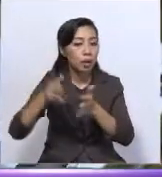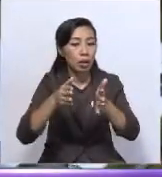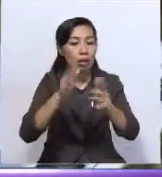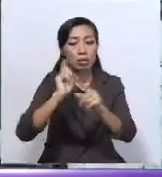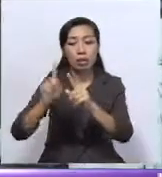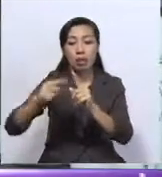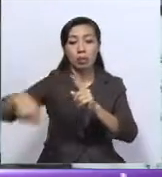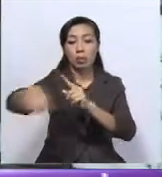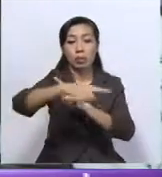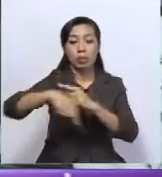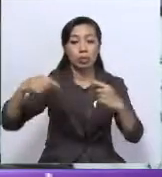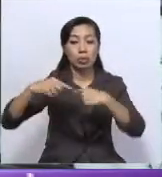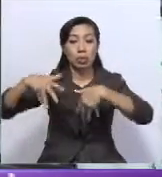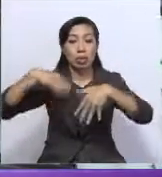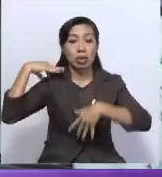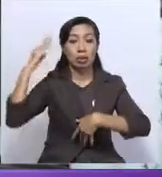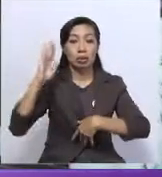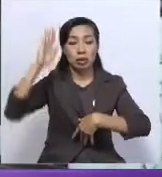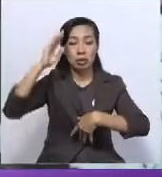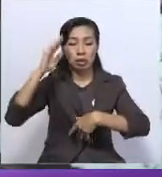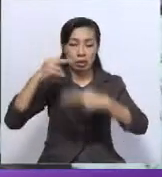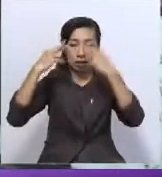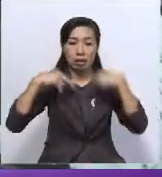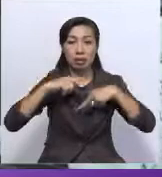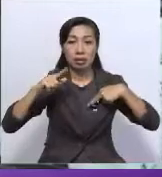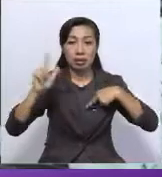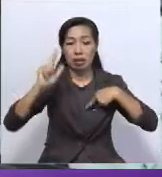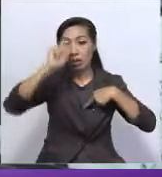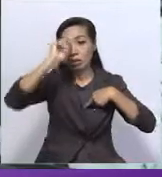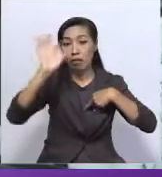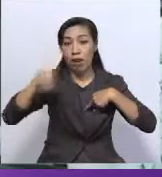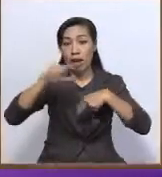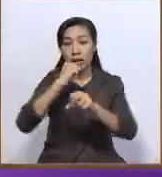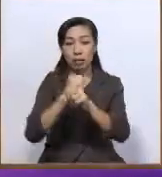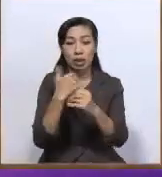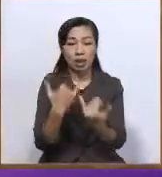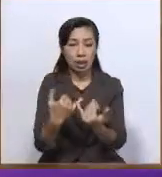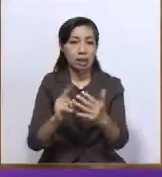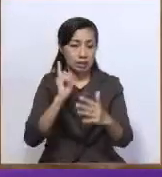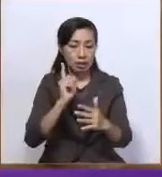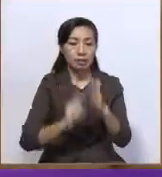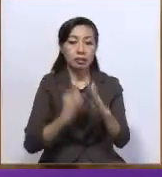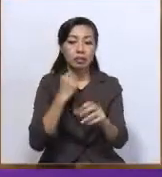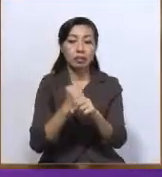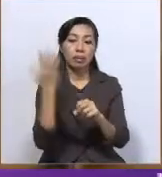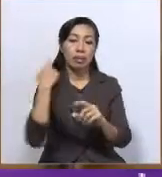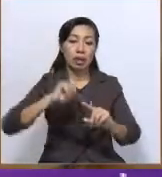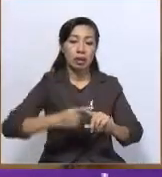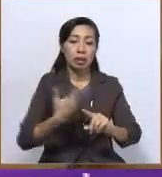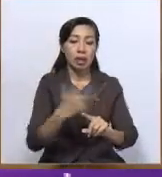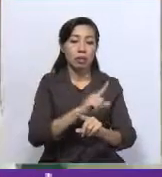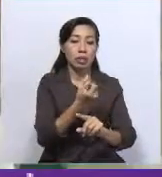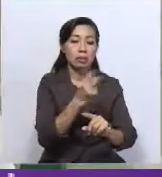รของหน่วยพระราชทานและประชาชนจิตอาสาเราทำความดีด้วยหัวใจครั้งนี้มีขึ้นมาตั้งแต่วันที่12มีนา